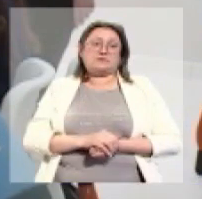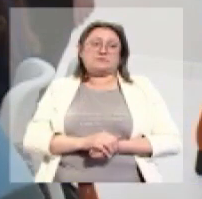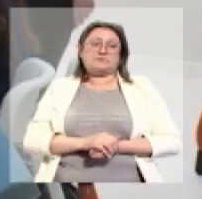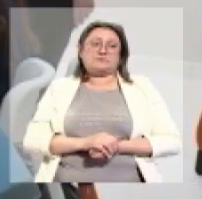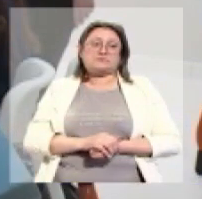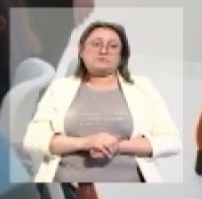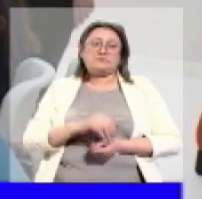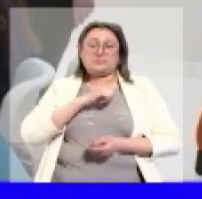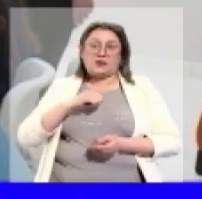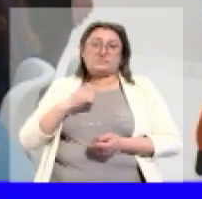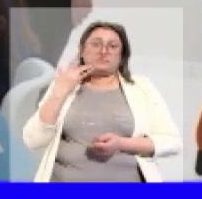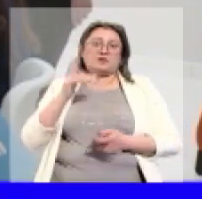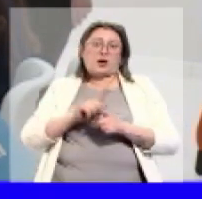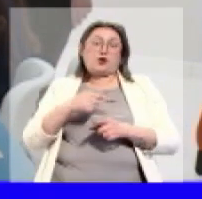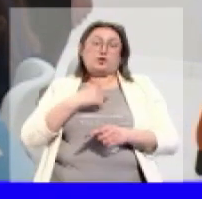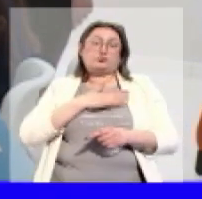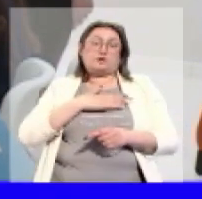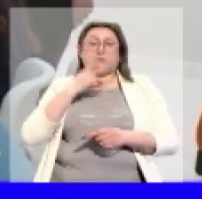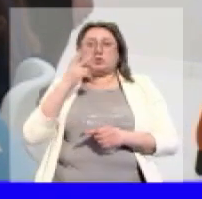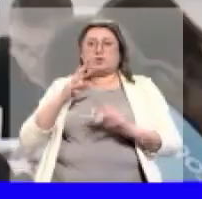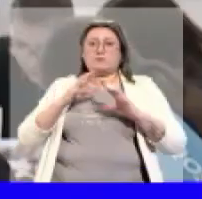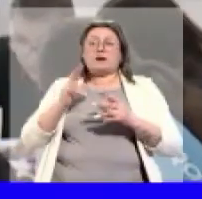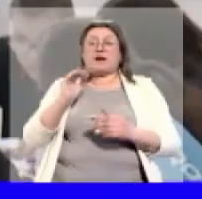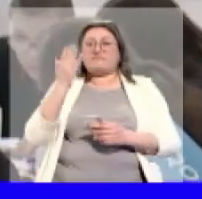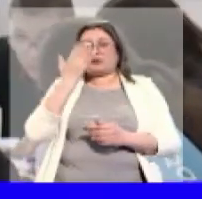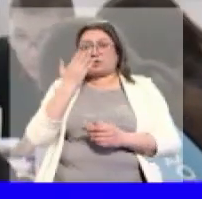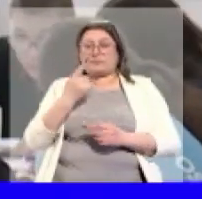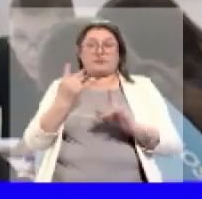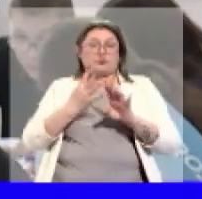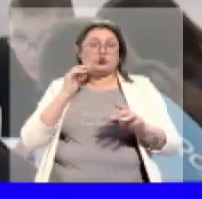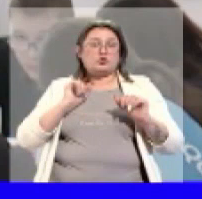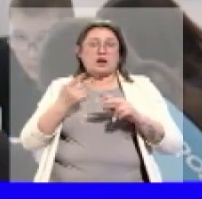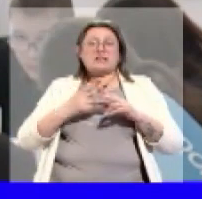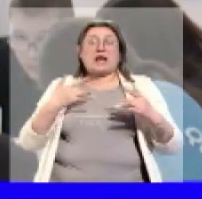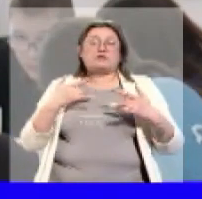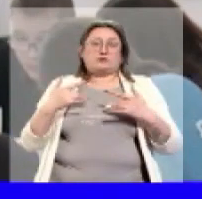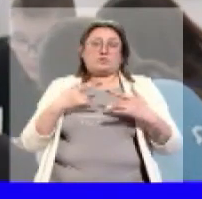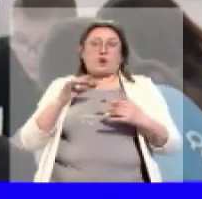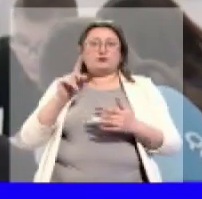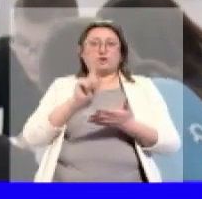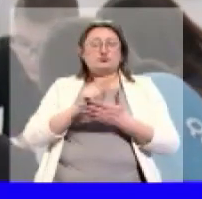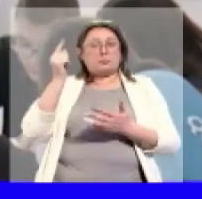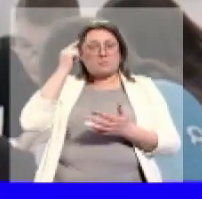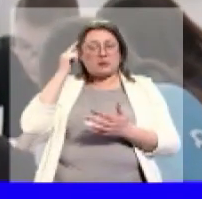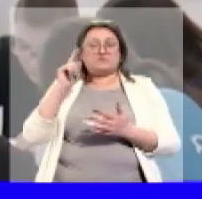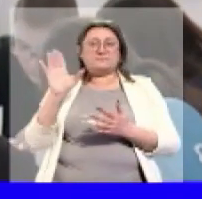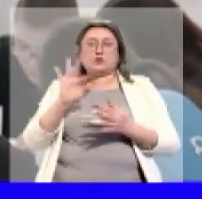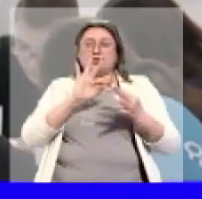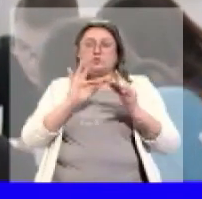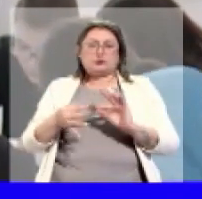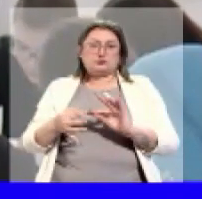бы сам по себе такая душа, то есть, что смотрю на мир как кино. В первую очередь режиссер – это актер. То есть он должен понимать все эти